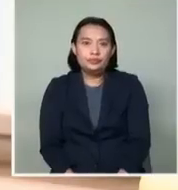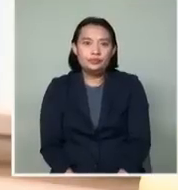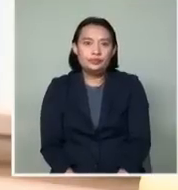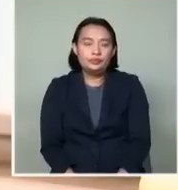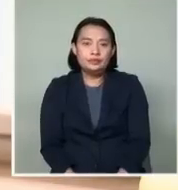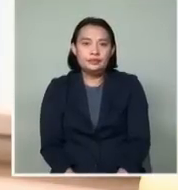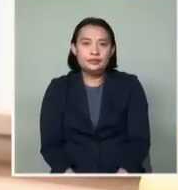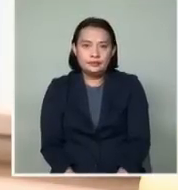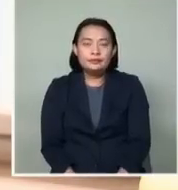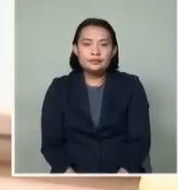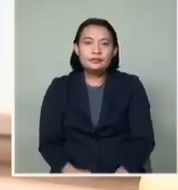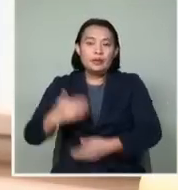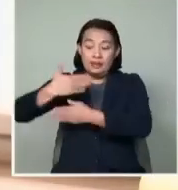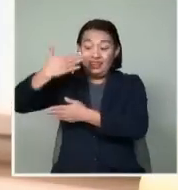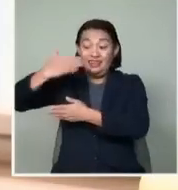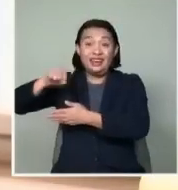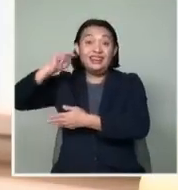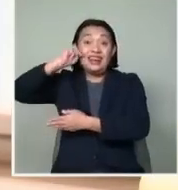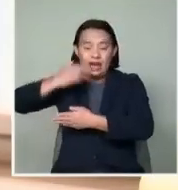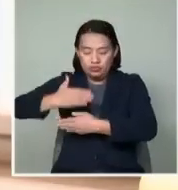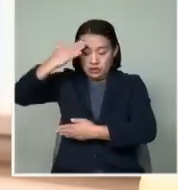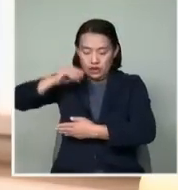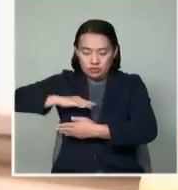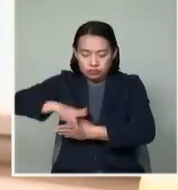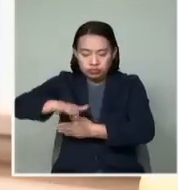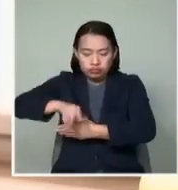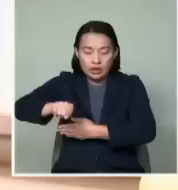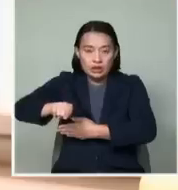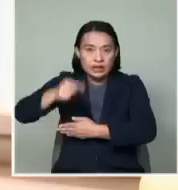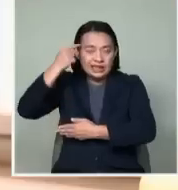แต่ทางเขื่อนถ้าเขาปล่อยน้ำมาเยอะก็